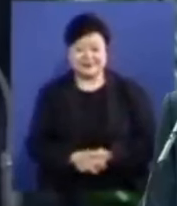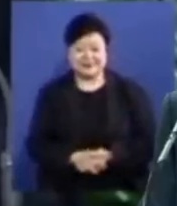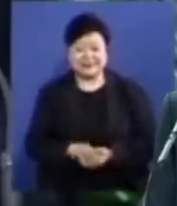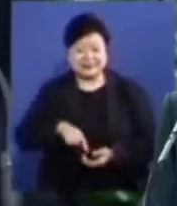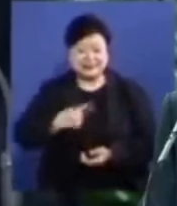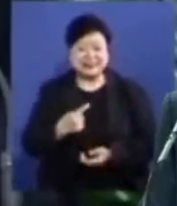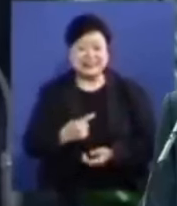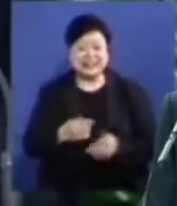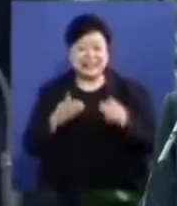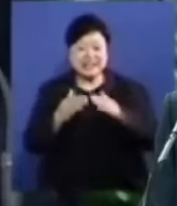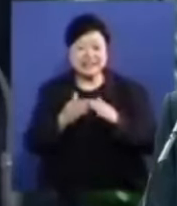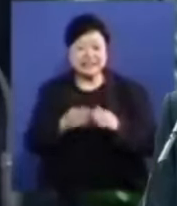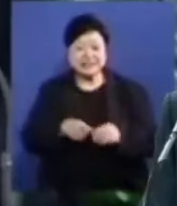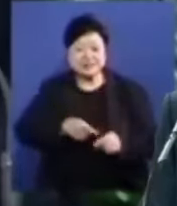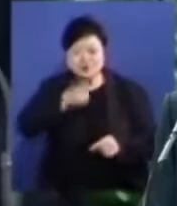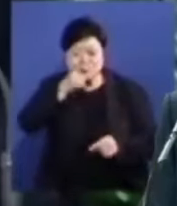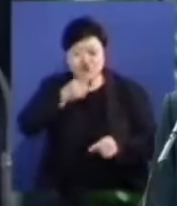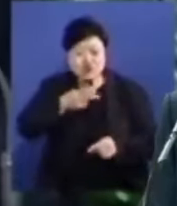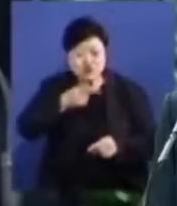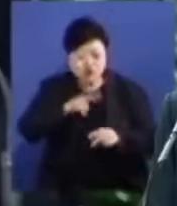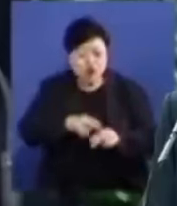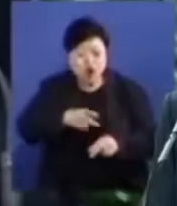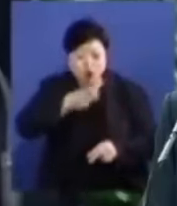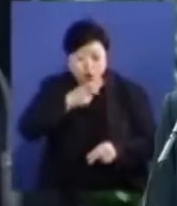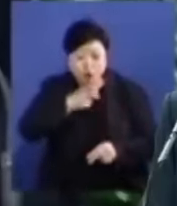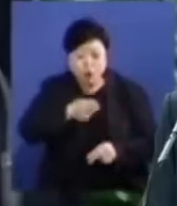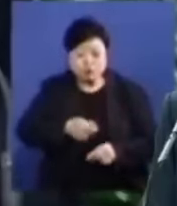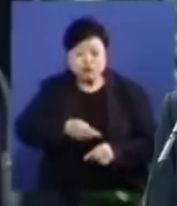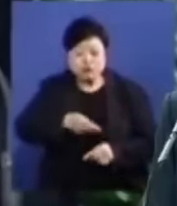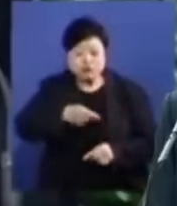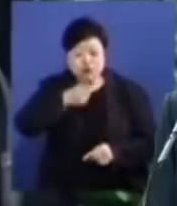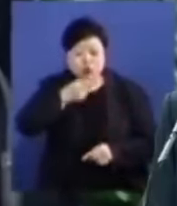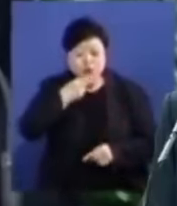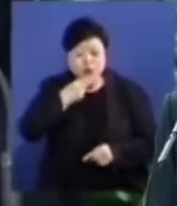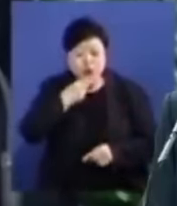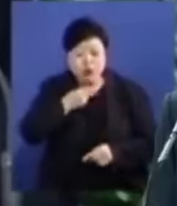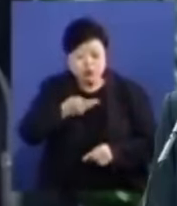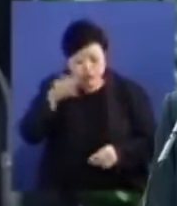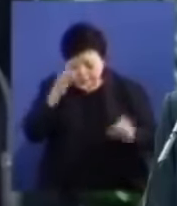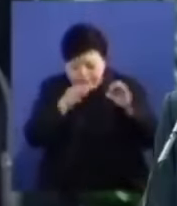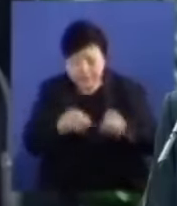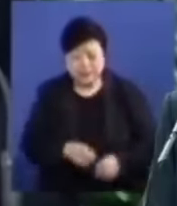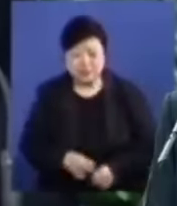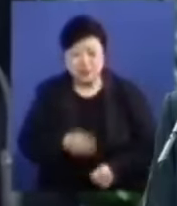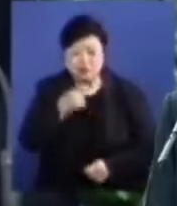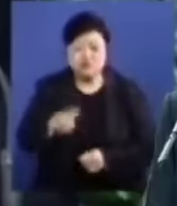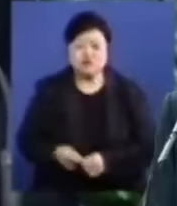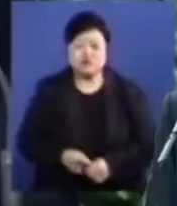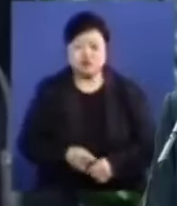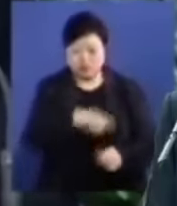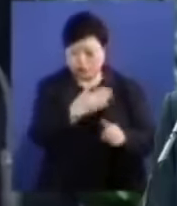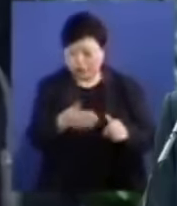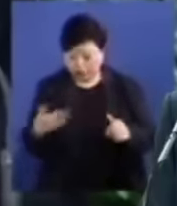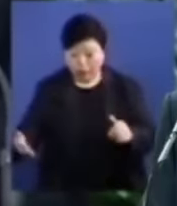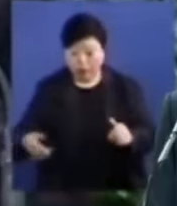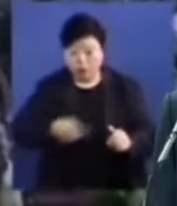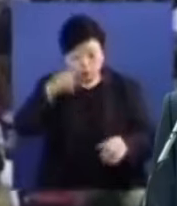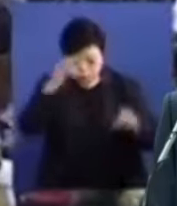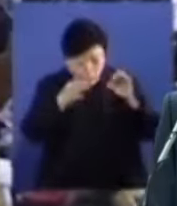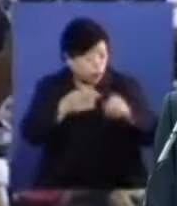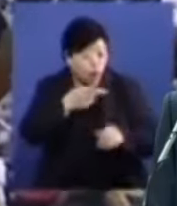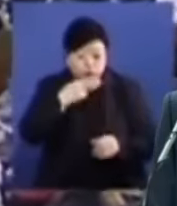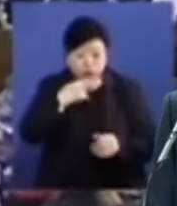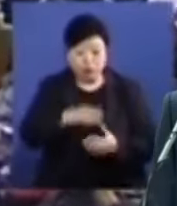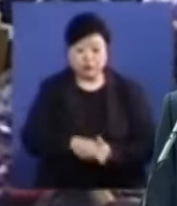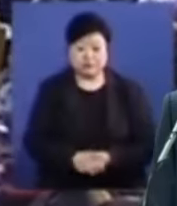자기 집 우물이 마른 사람이 물 구하러 가지 자기 집 우물에 물이 콸콸 솟아 오르는데 물 구하러 가지